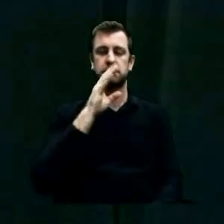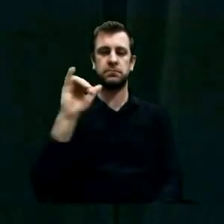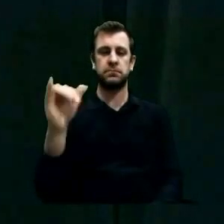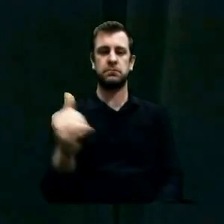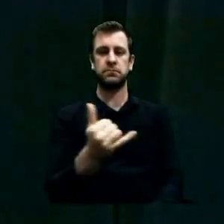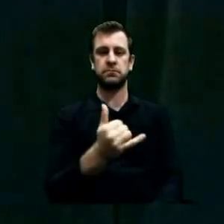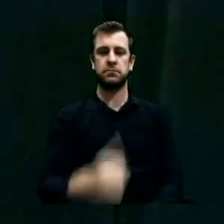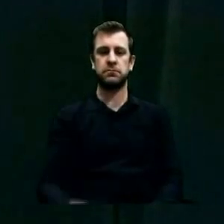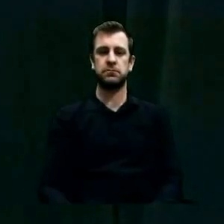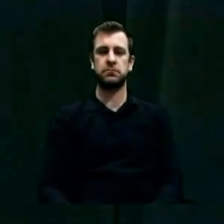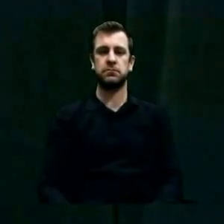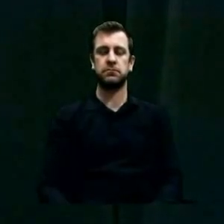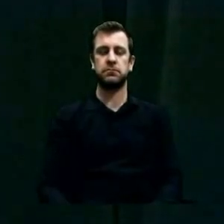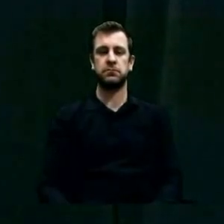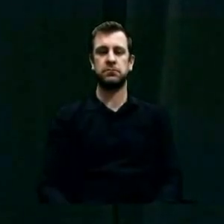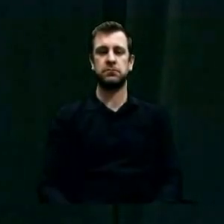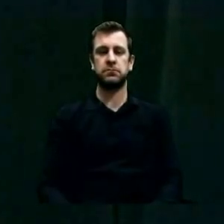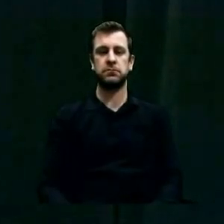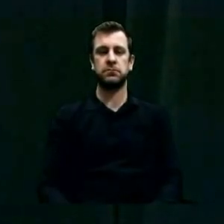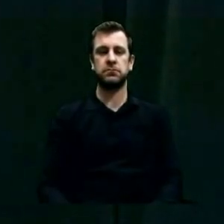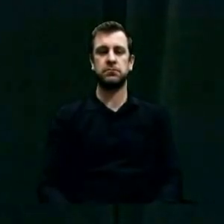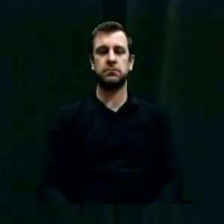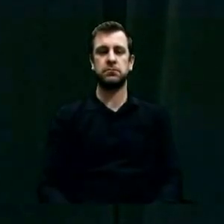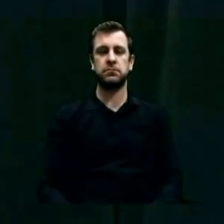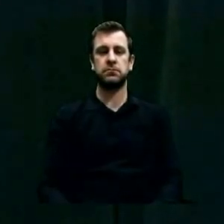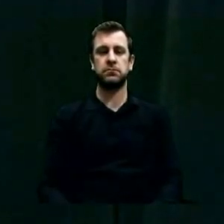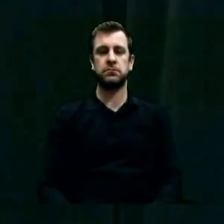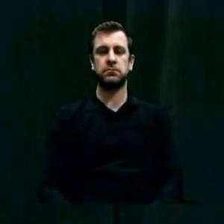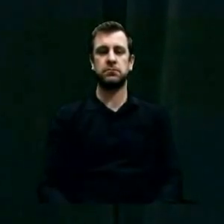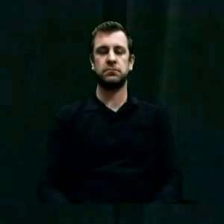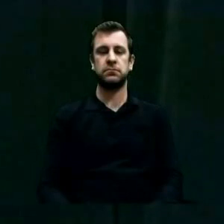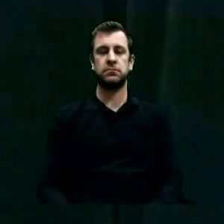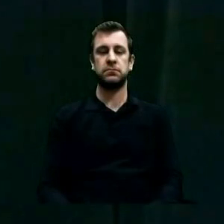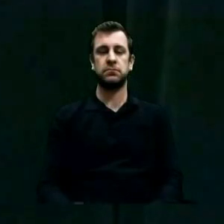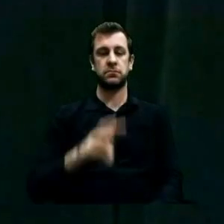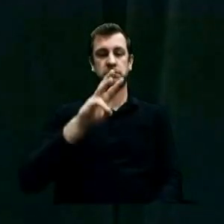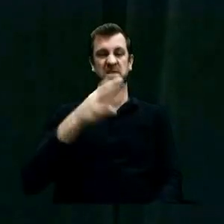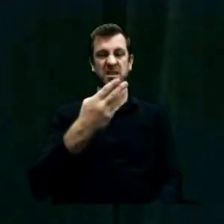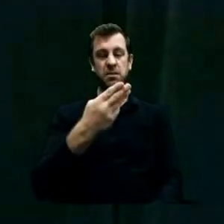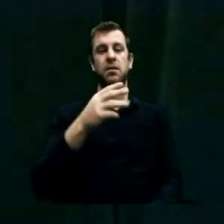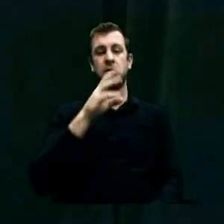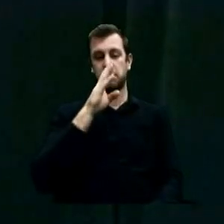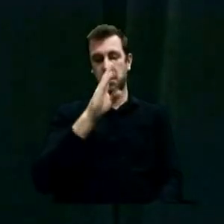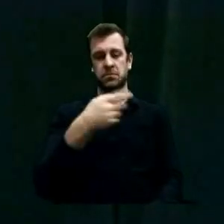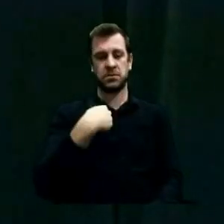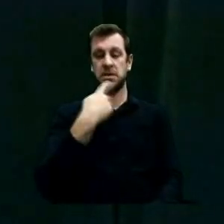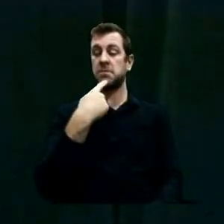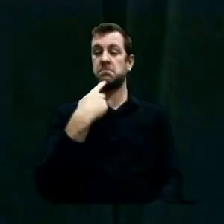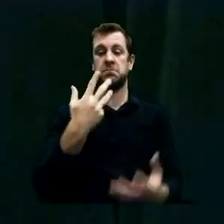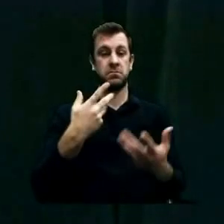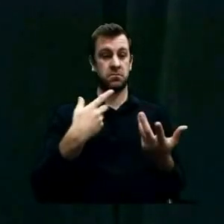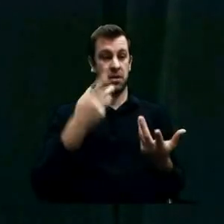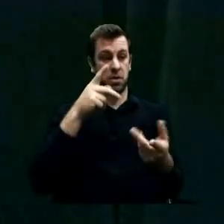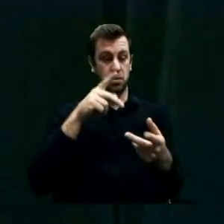بَعَضَ فُقَهَاءِ الشِّيَا لَا جَمِيعُهُمْ. The 6th Imam says that these qualities you will